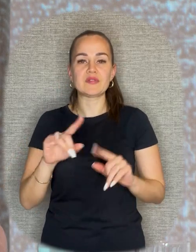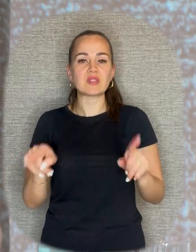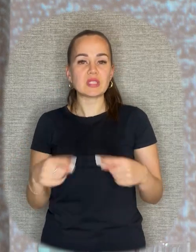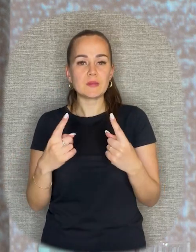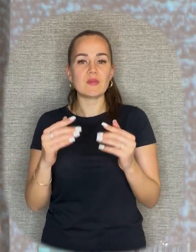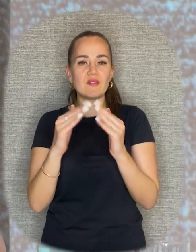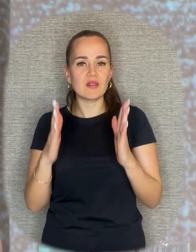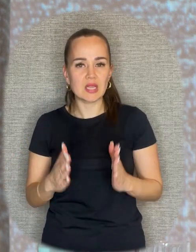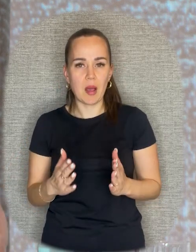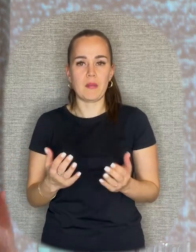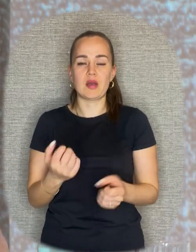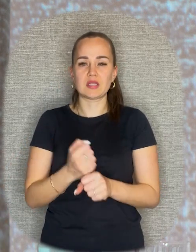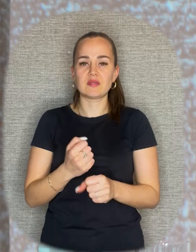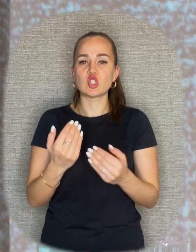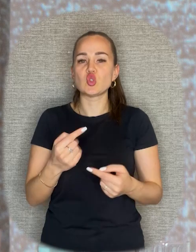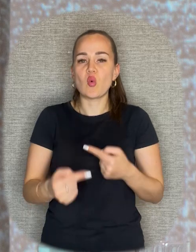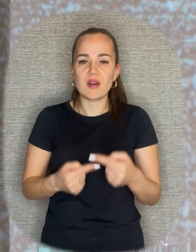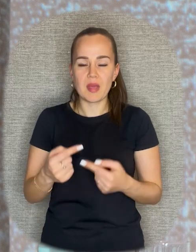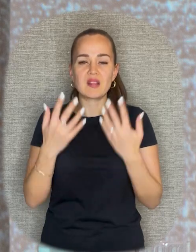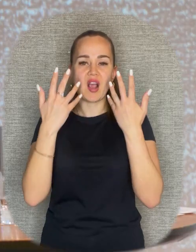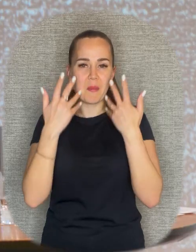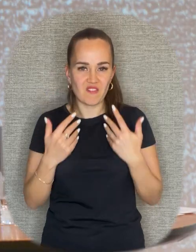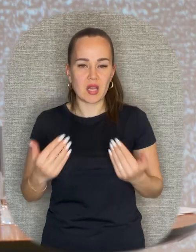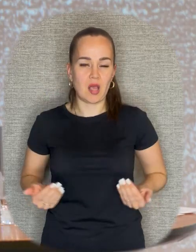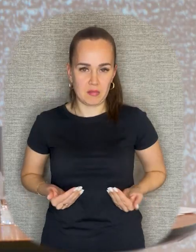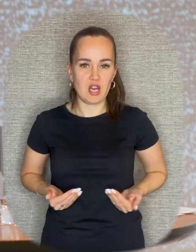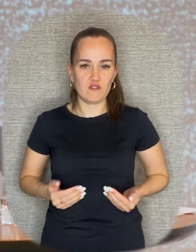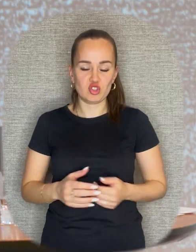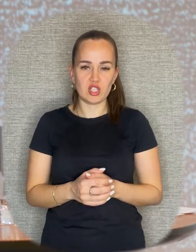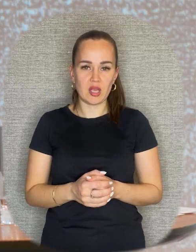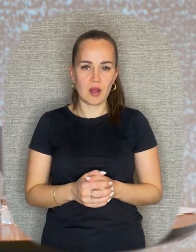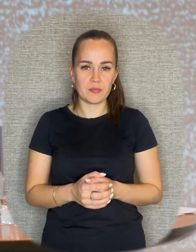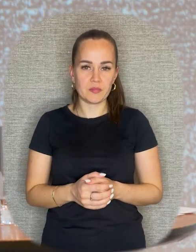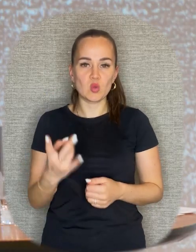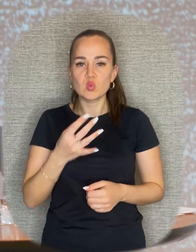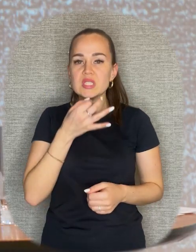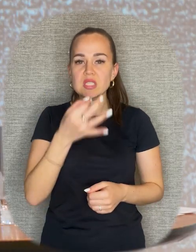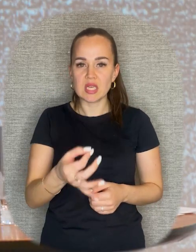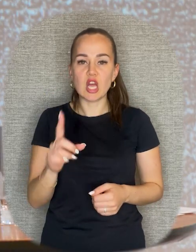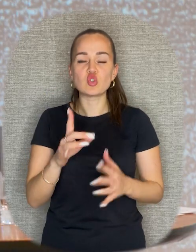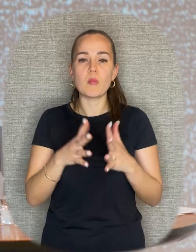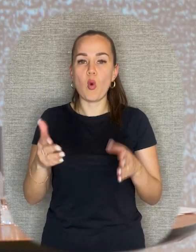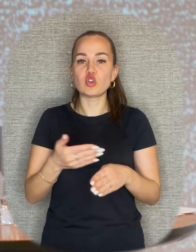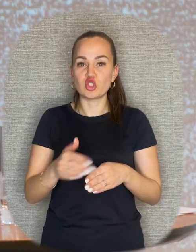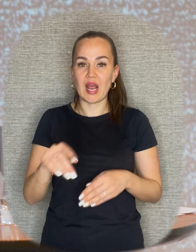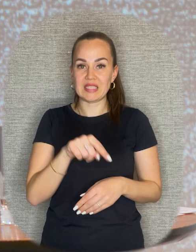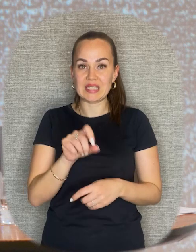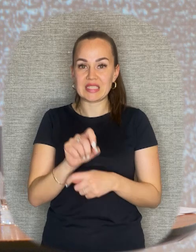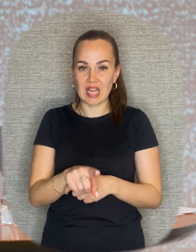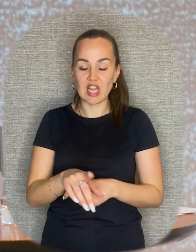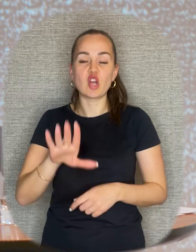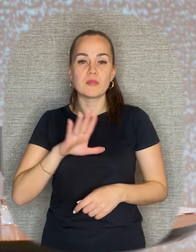внутриквартальных современных кварталов комфортных также реконструкция восстанавливаемых домов создание современного